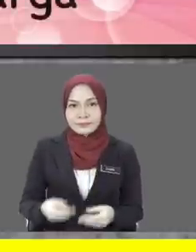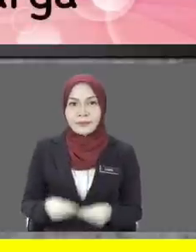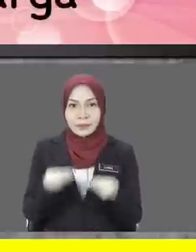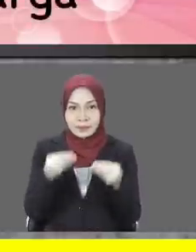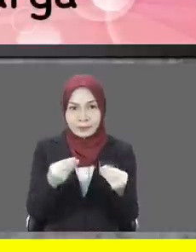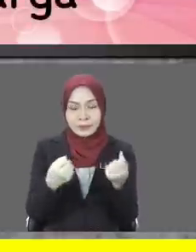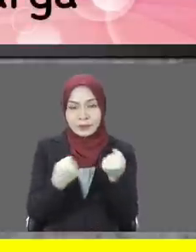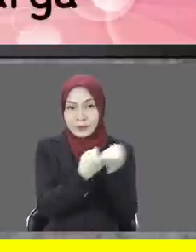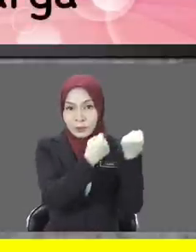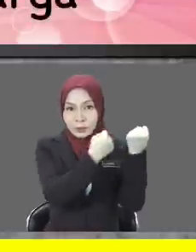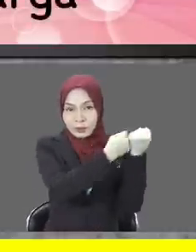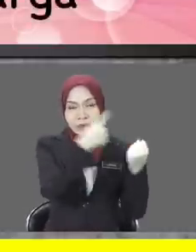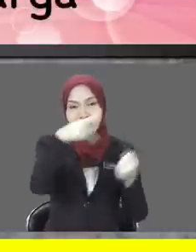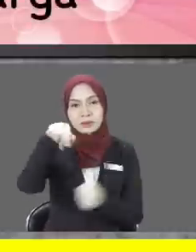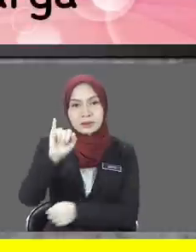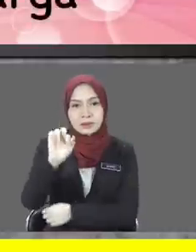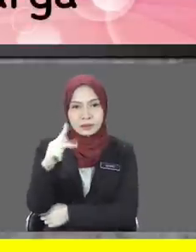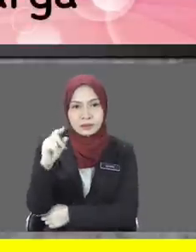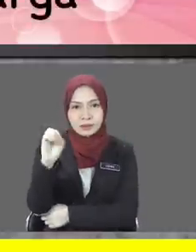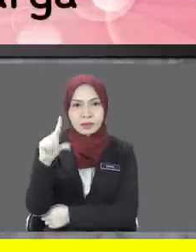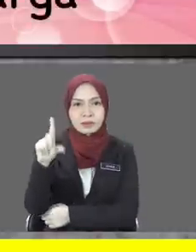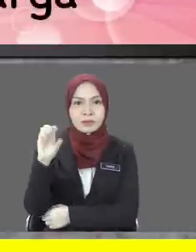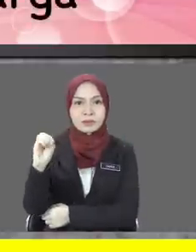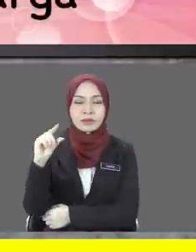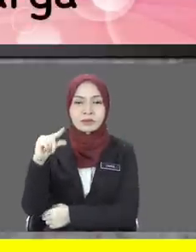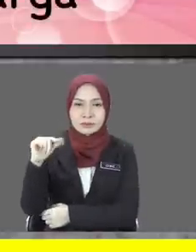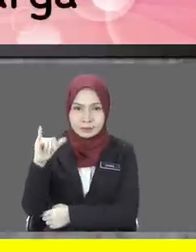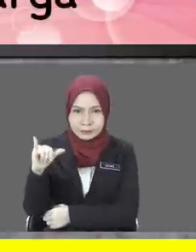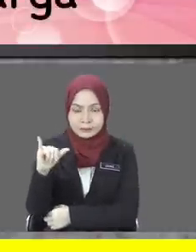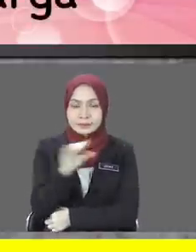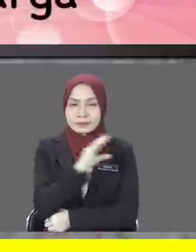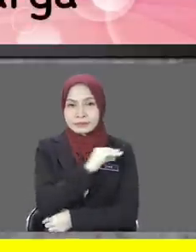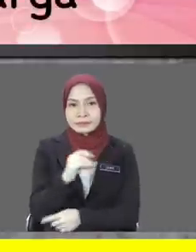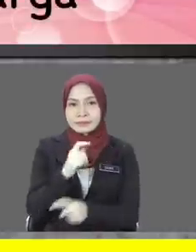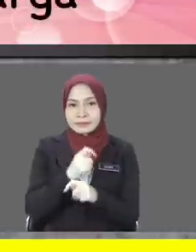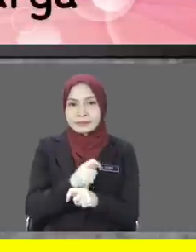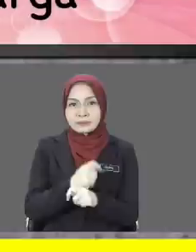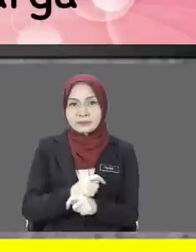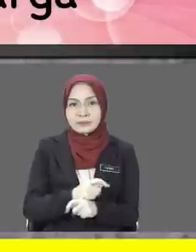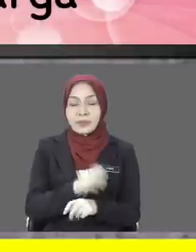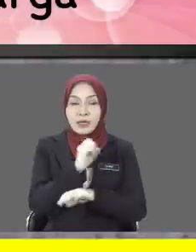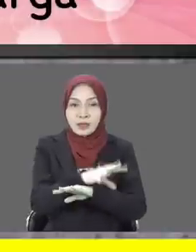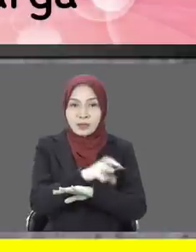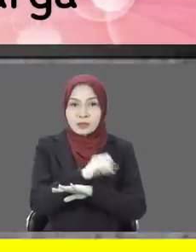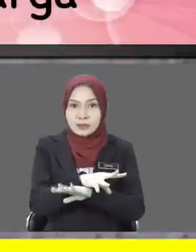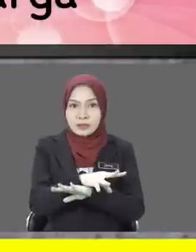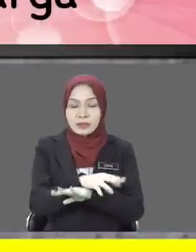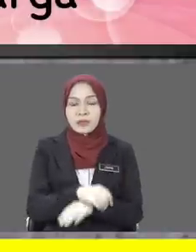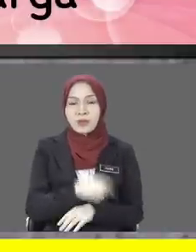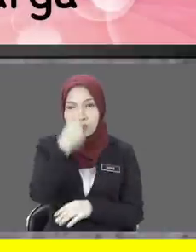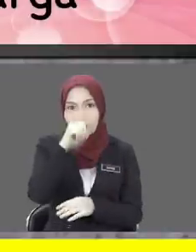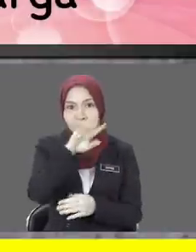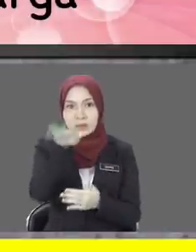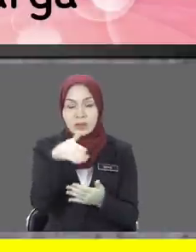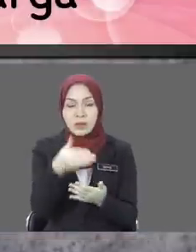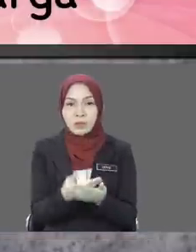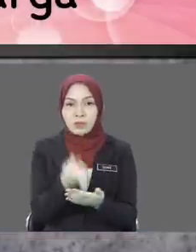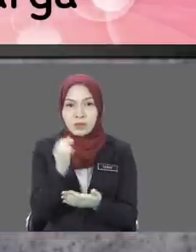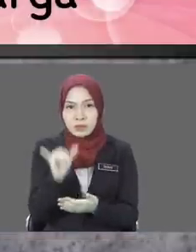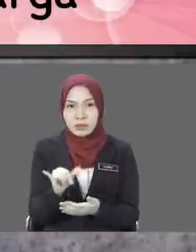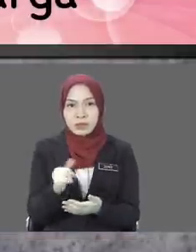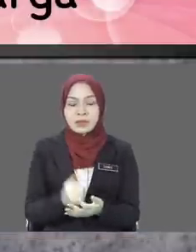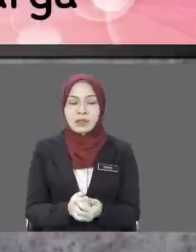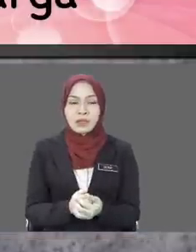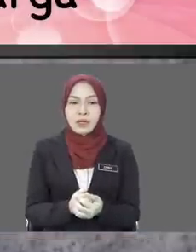sokongan Psikologi dan hikmat konseling mengikut keperluan kepada mangsa saksi ahli keluarga yang